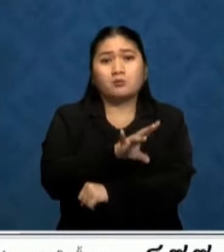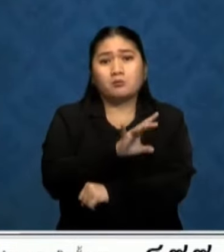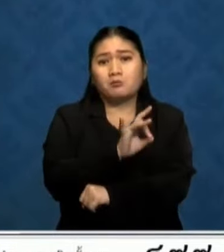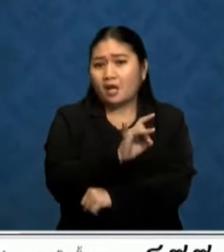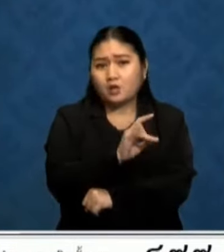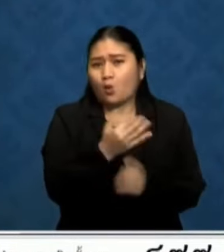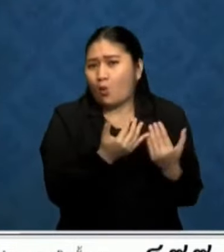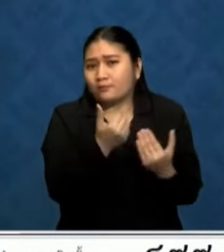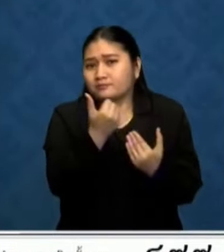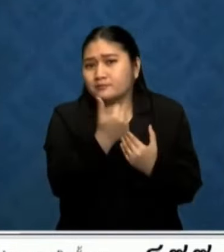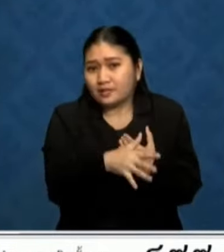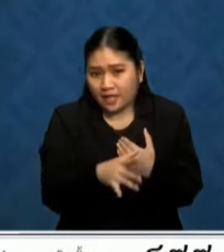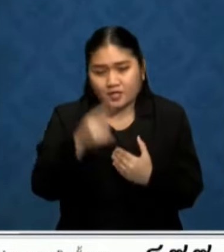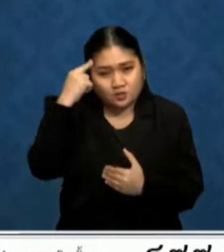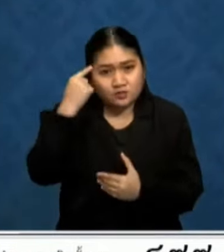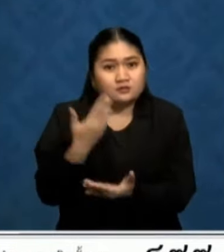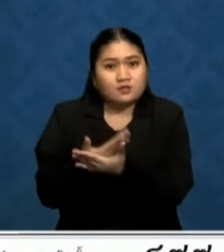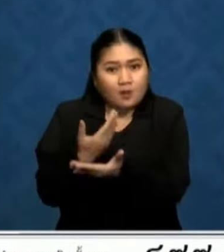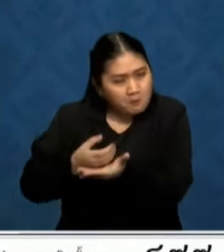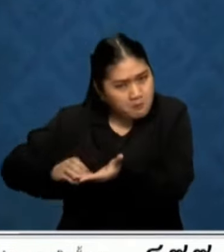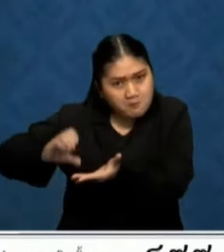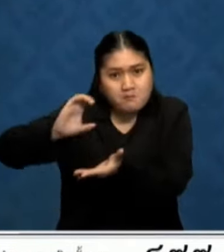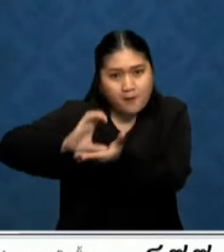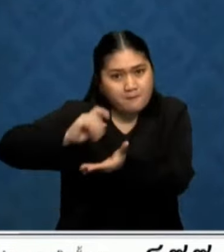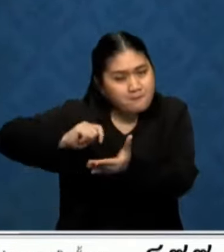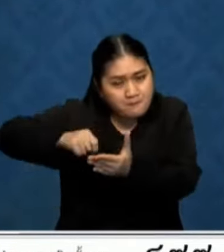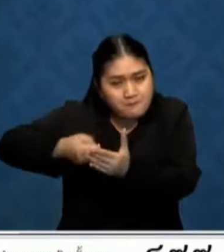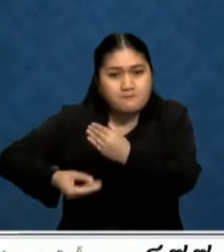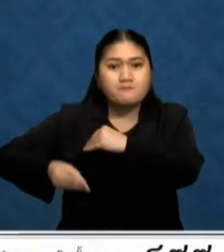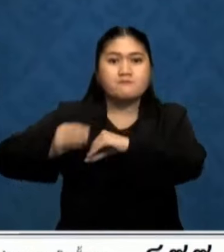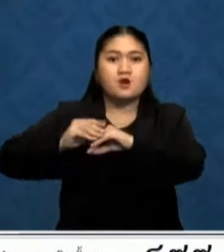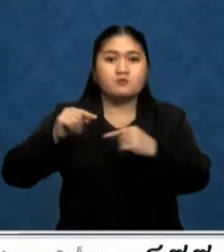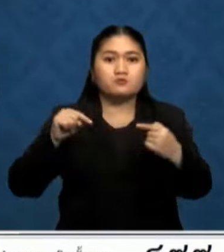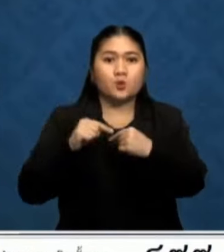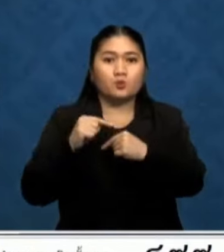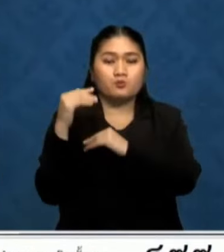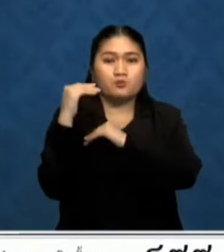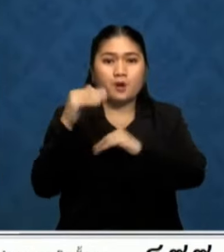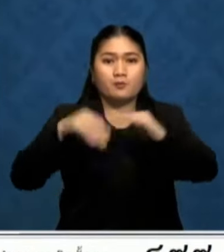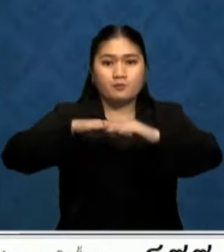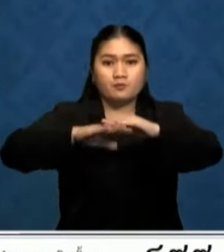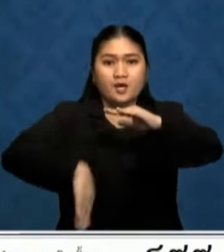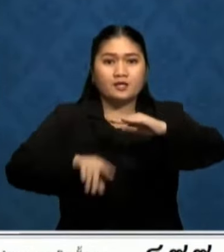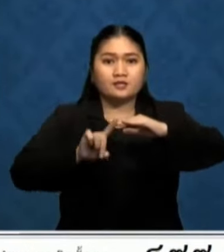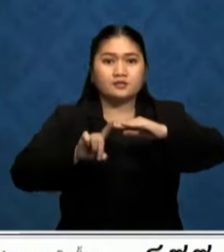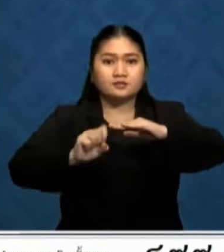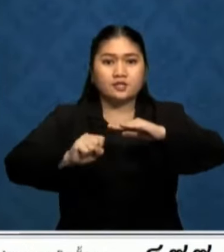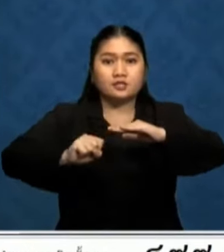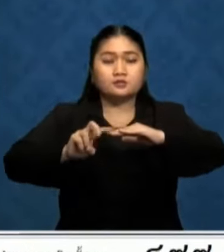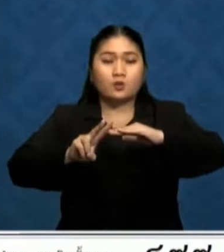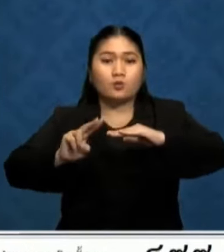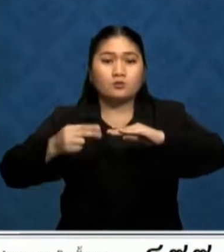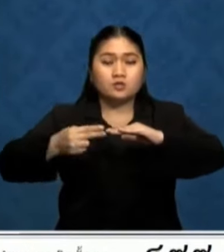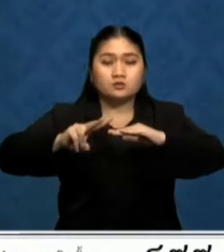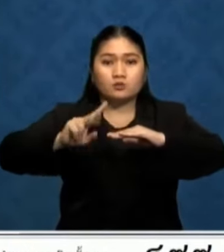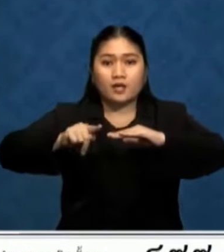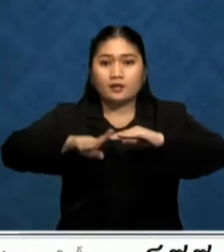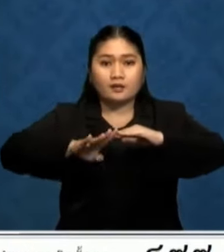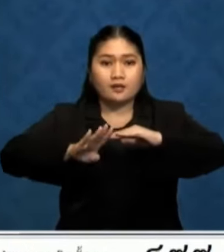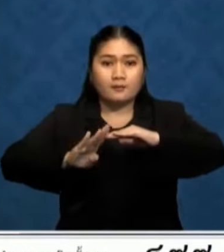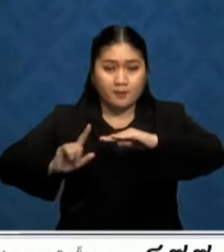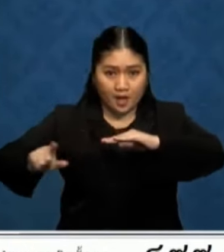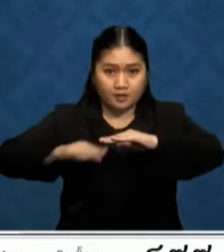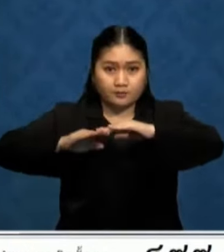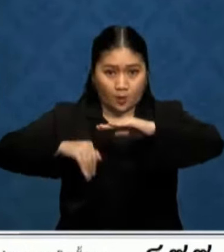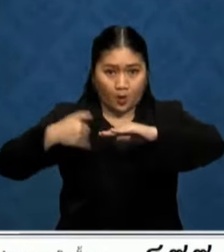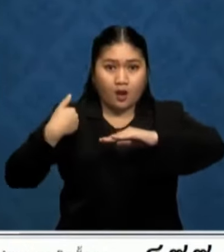จึงต้องตงบประมาณรhoneายจายเพิ่มเติมจำนวนไม่เกิน1,222,000 ล้บาทโดยมวสุประสงคเพื่